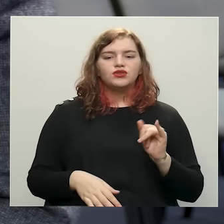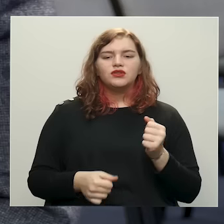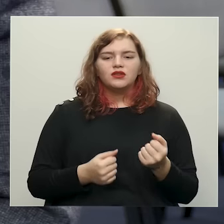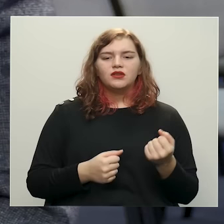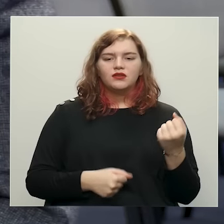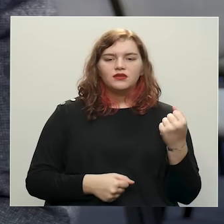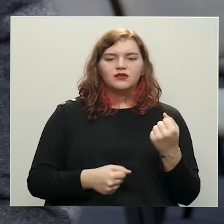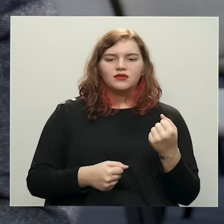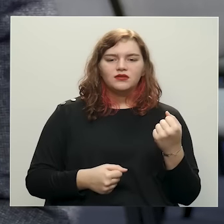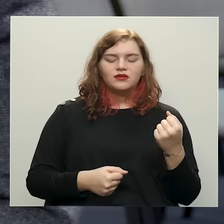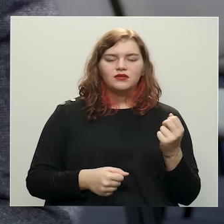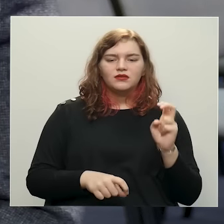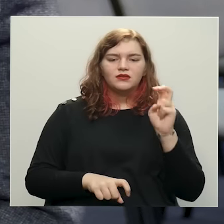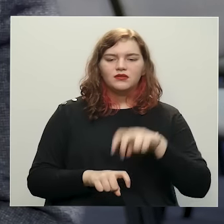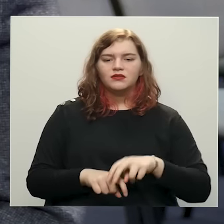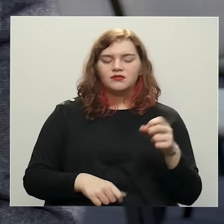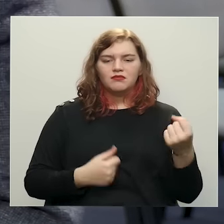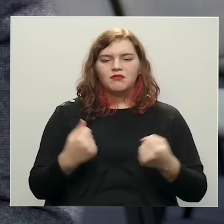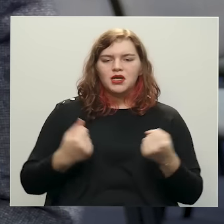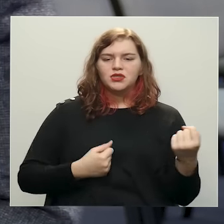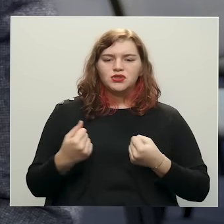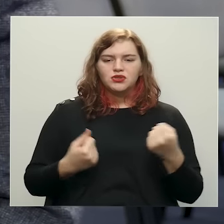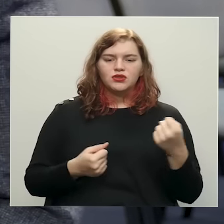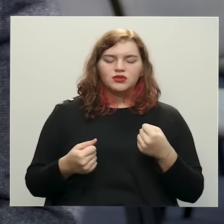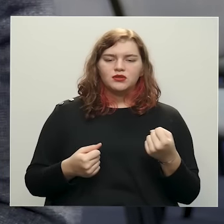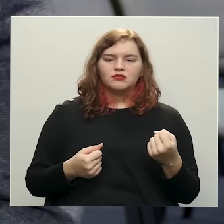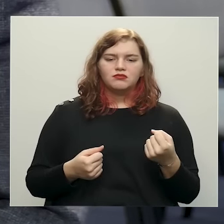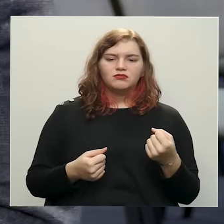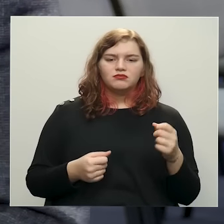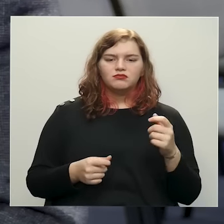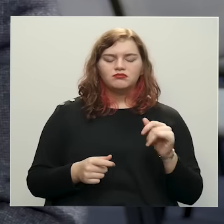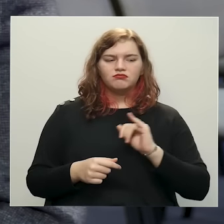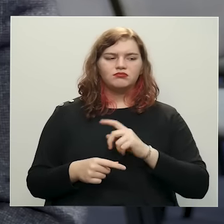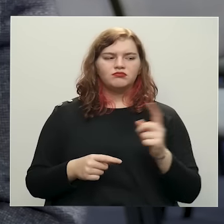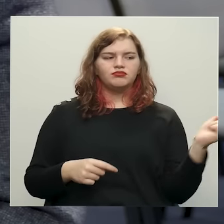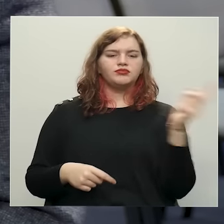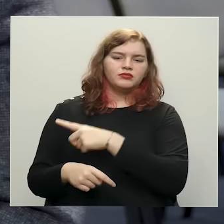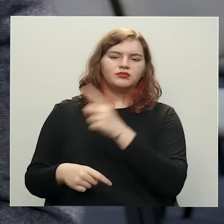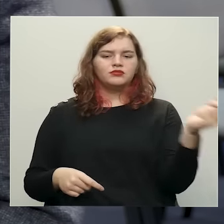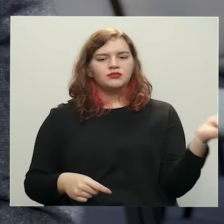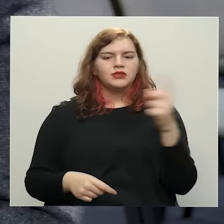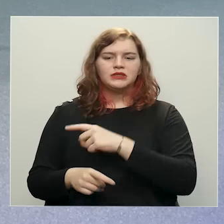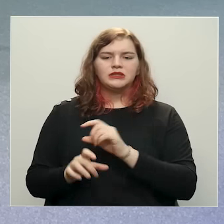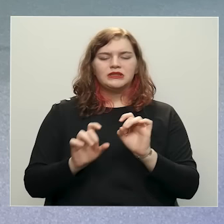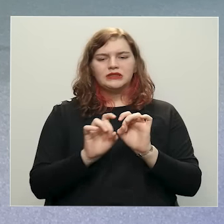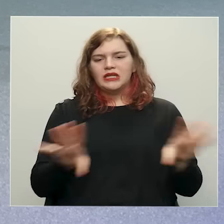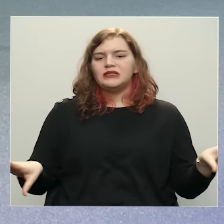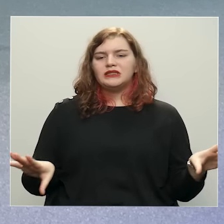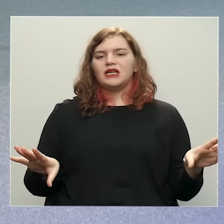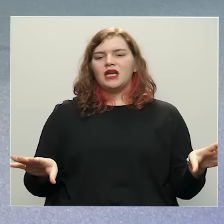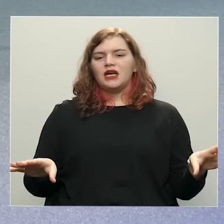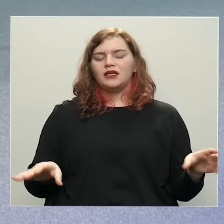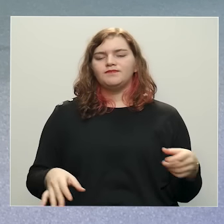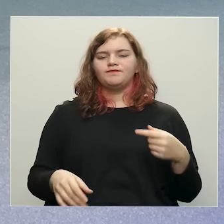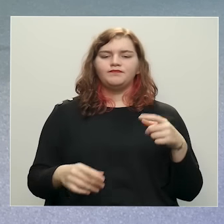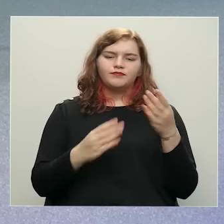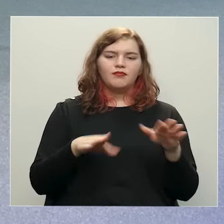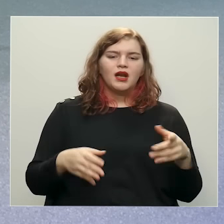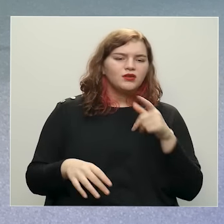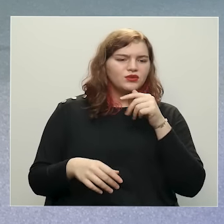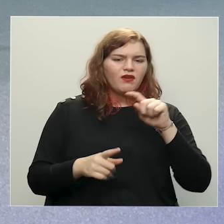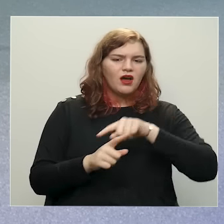mașină? Cel care lucra la Brădățel. Aveam un microbuz cu care făceam aprovizionare și mi s-a stricat. Și m-am dus la Brazi undeva